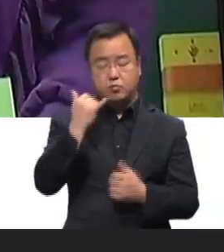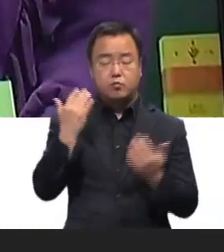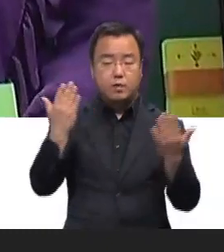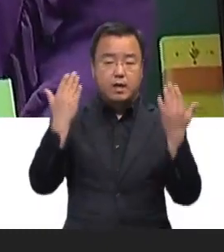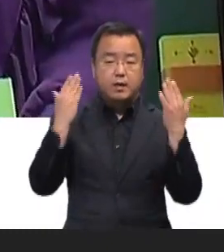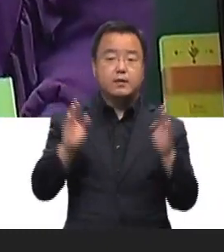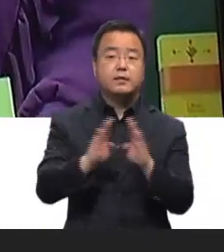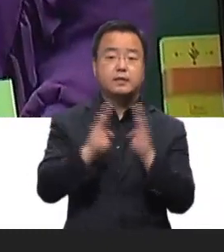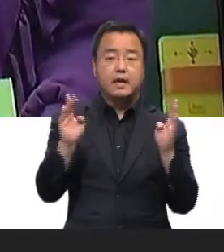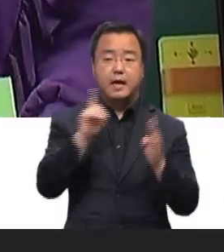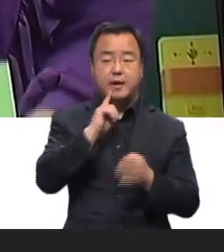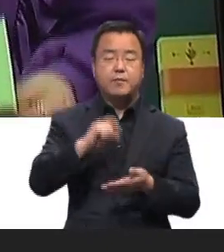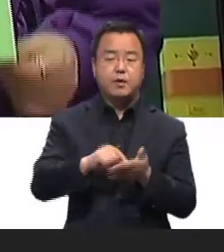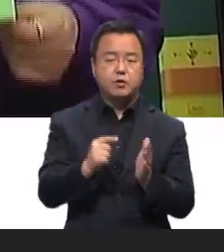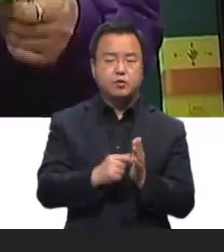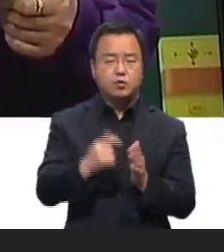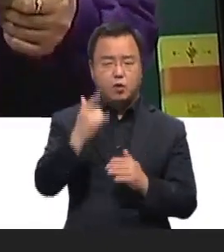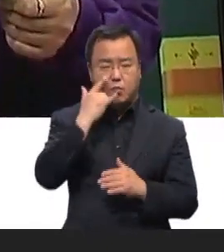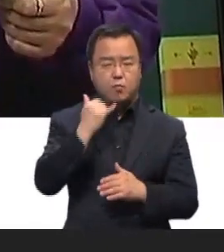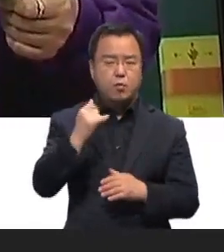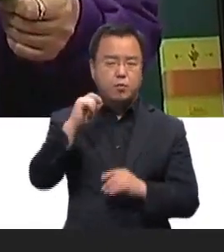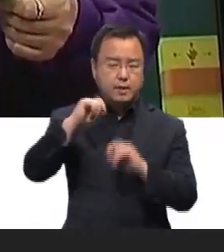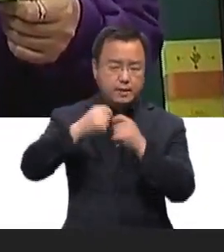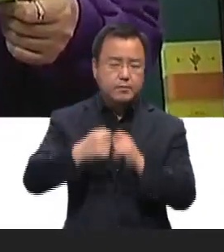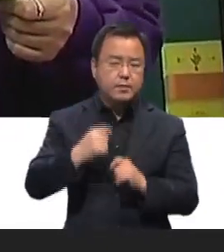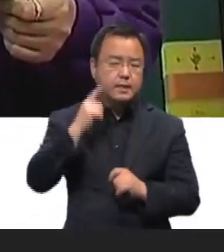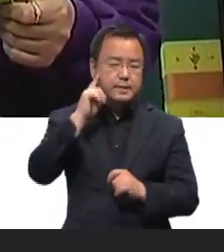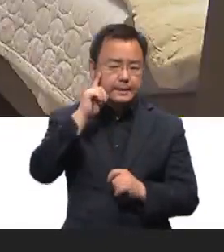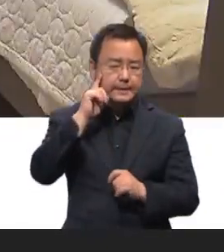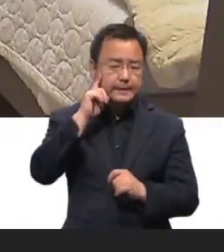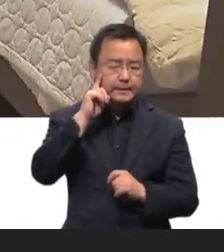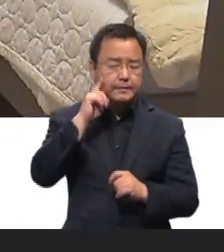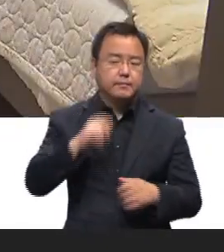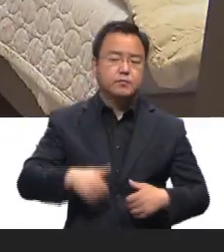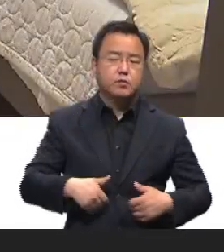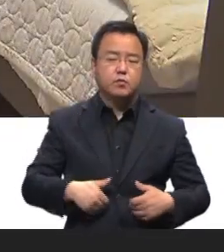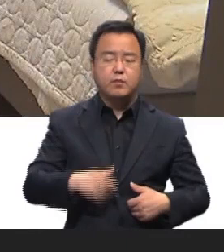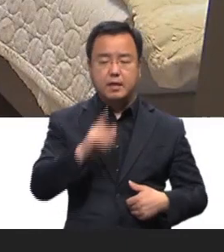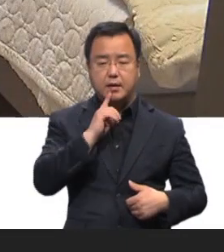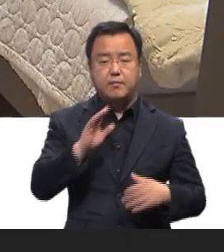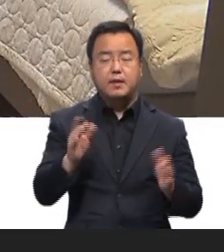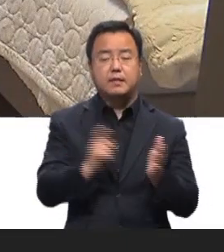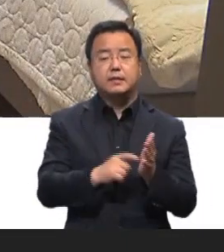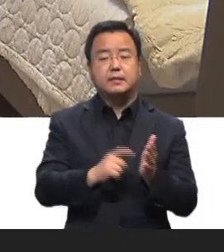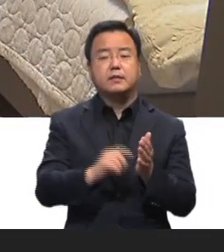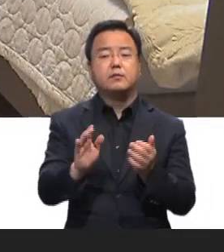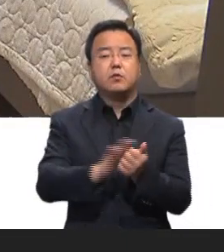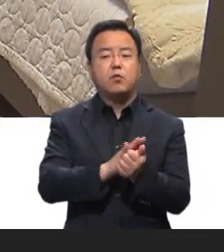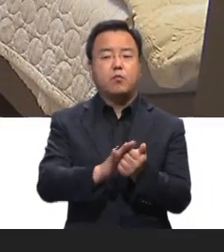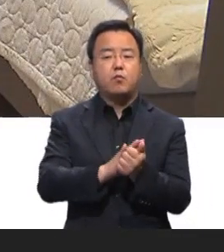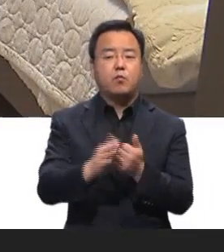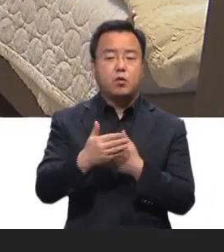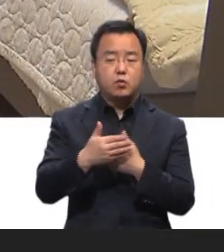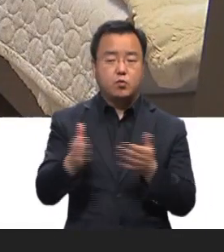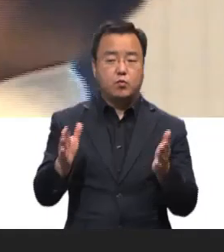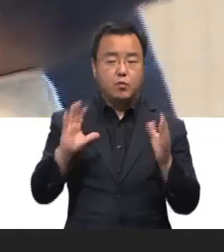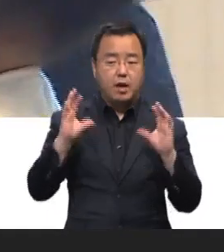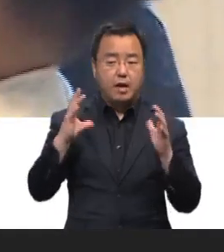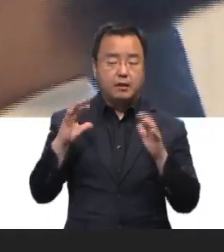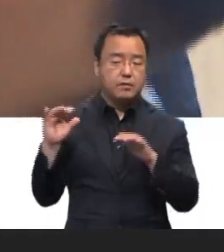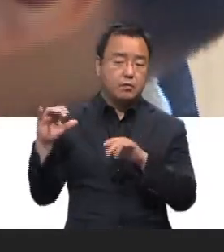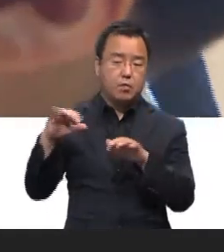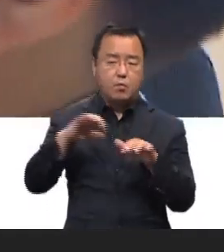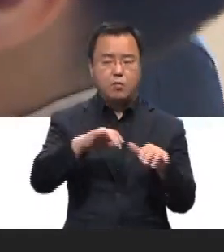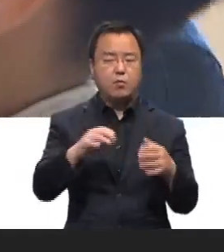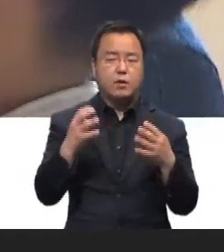학부모님들이 하나하나 신경 써야 된다 이런 논란 도 있습니다 예 그러다 보니까 이제 긴급 돌본 교실로 학생들이 몰리는 현상도 나타나고